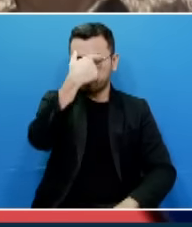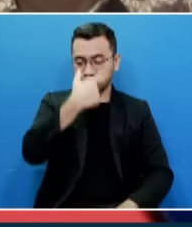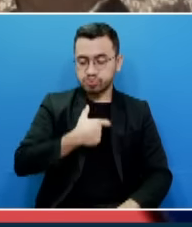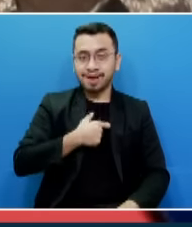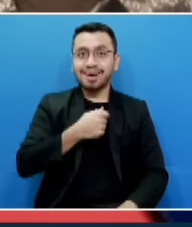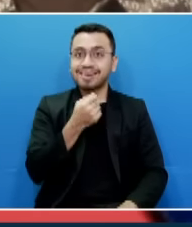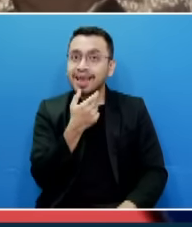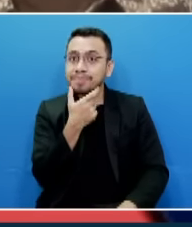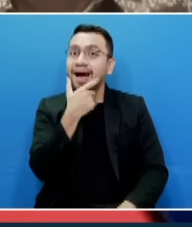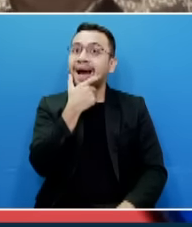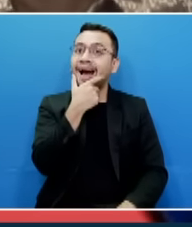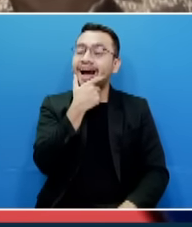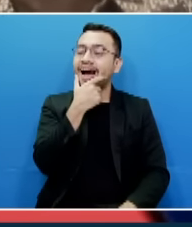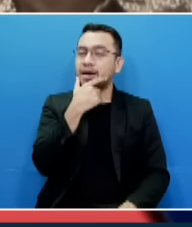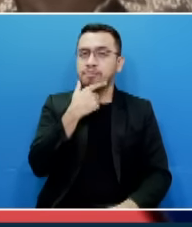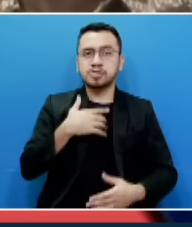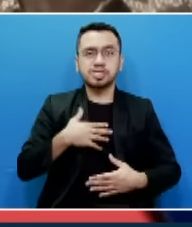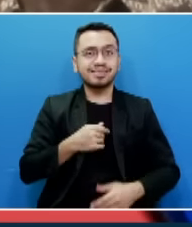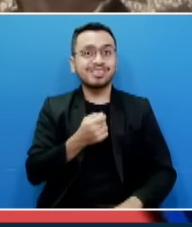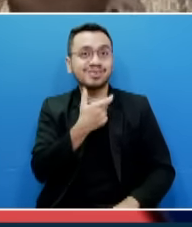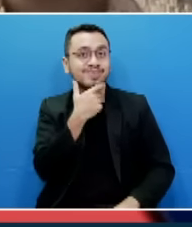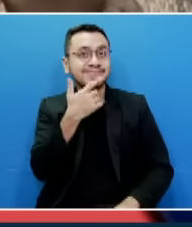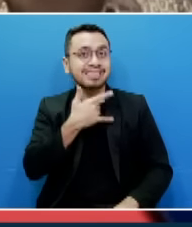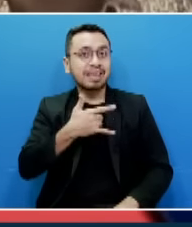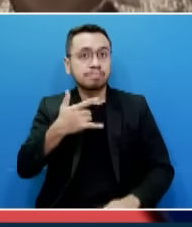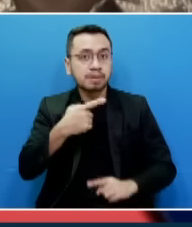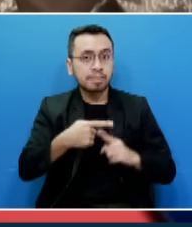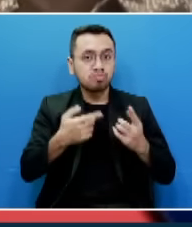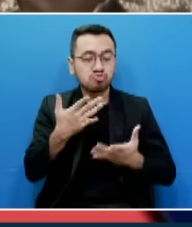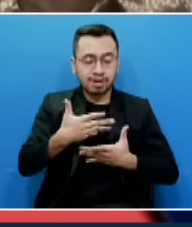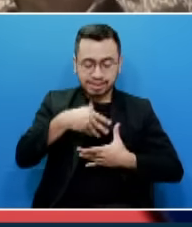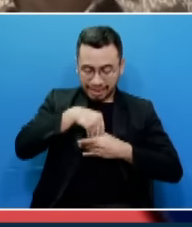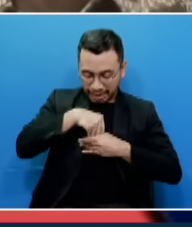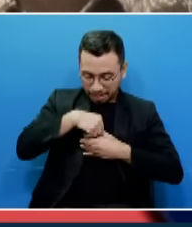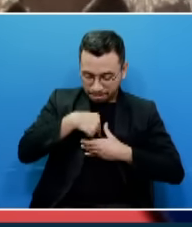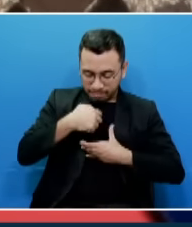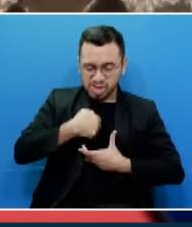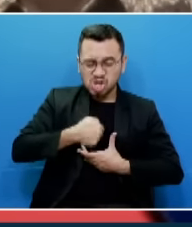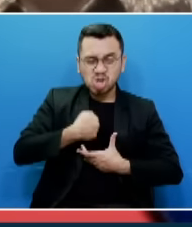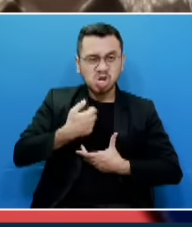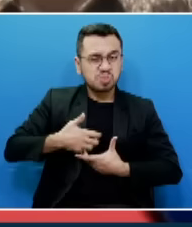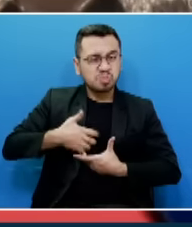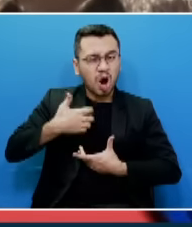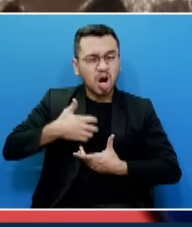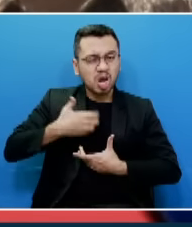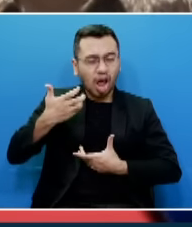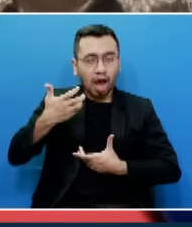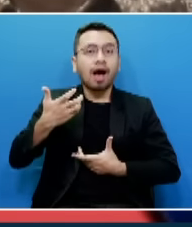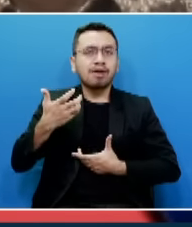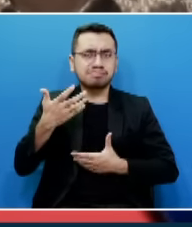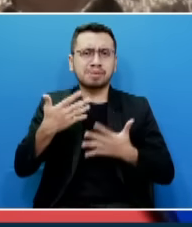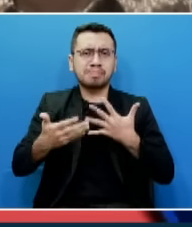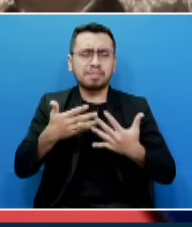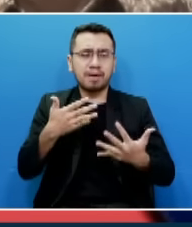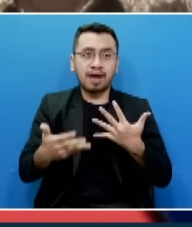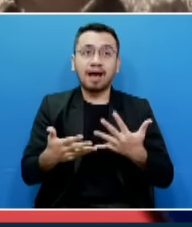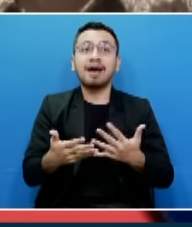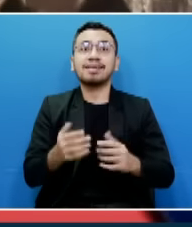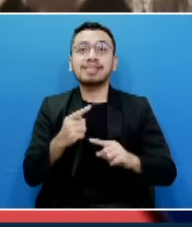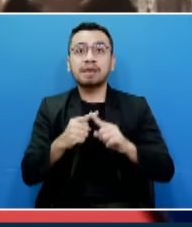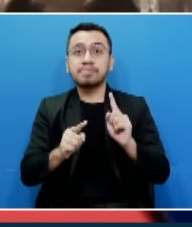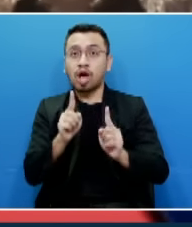Tapi susahnya secara personal di dalam bergejolak misal begitu ya tapi itulah kalau anda enggak bisa seperti itu orang bilang